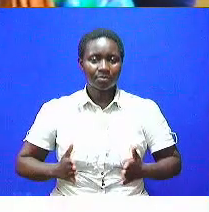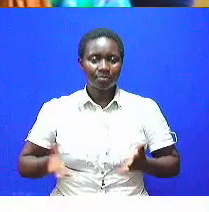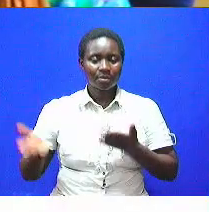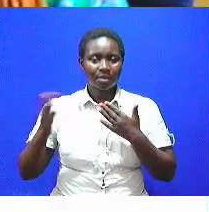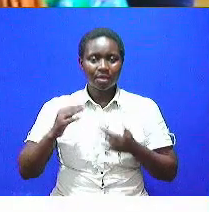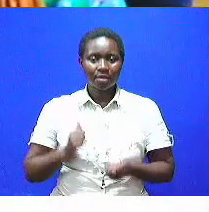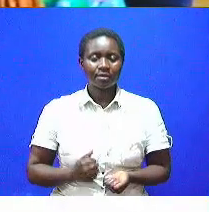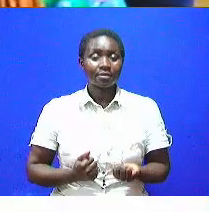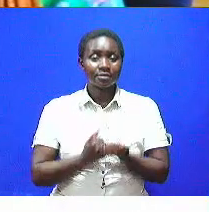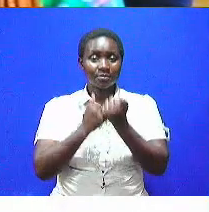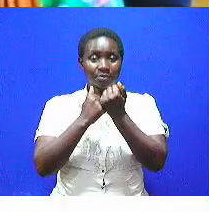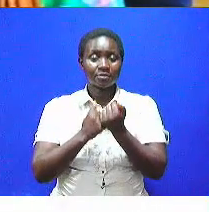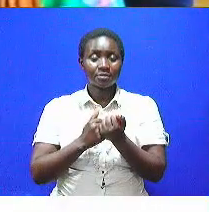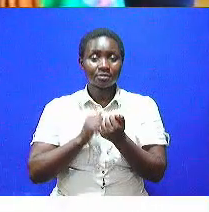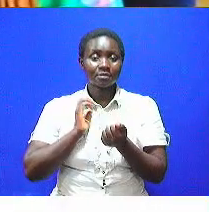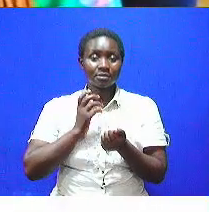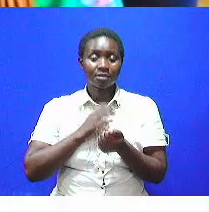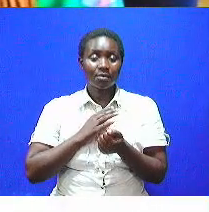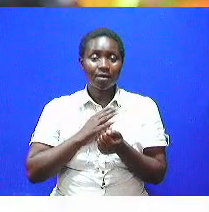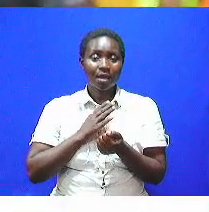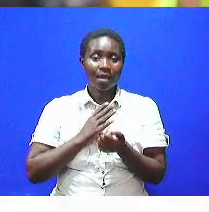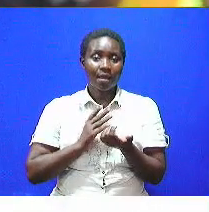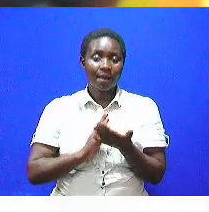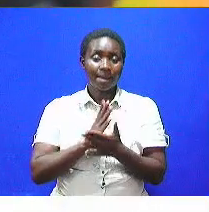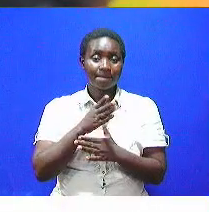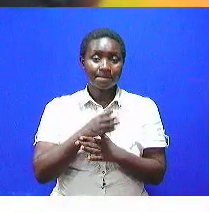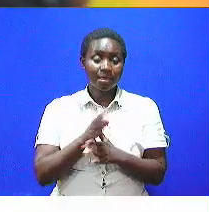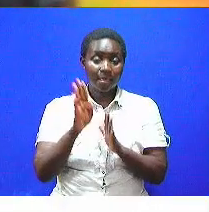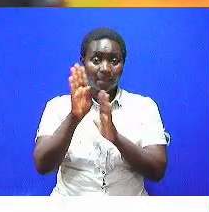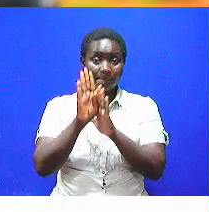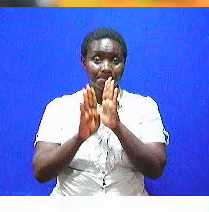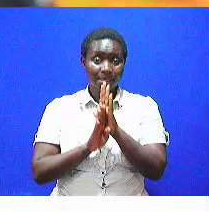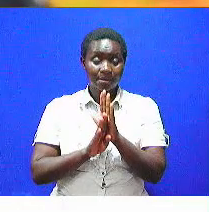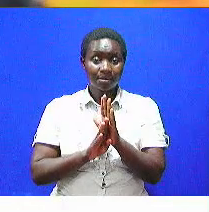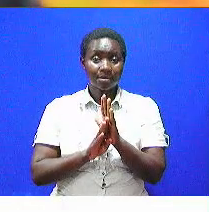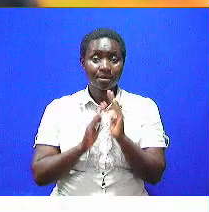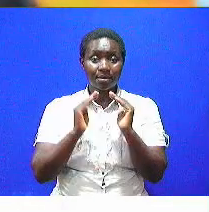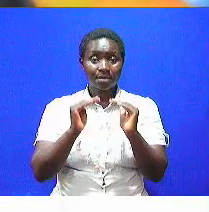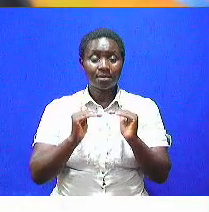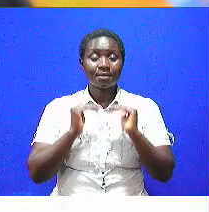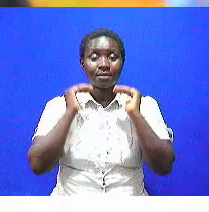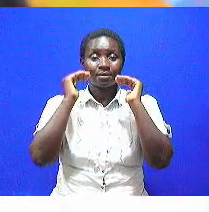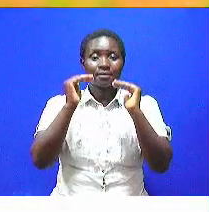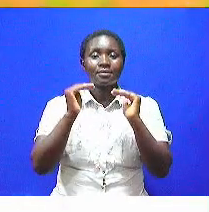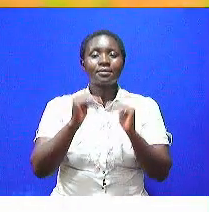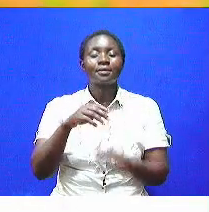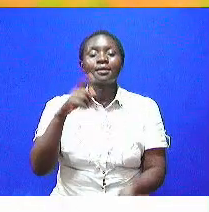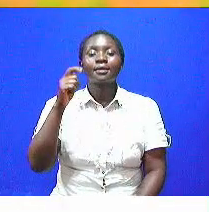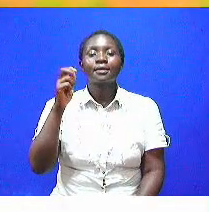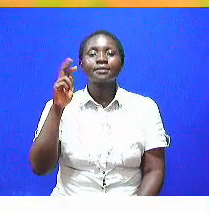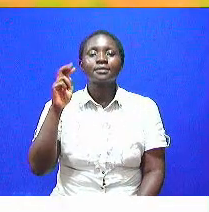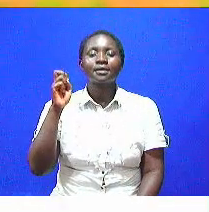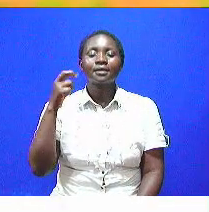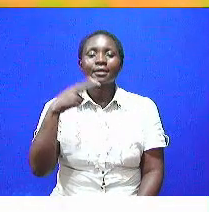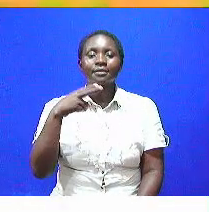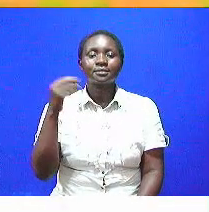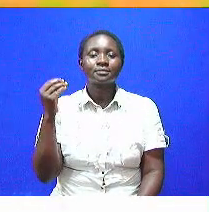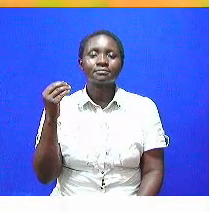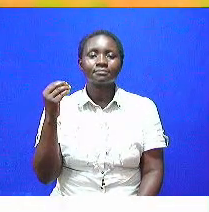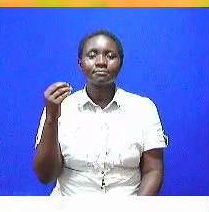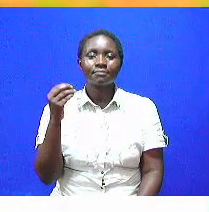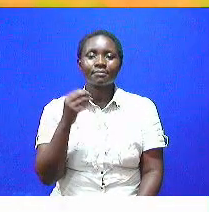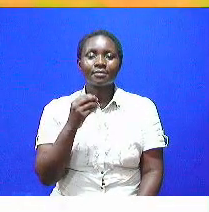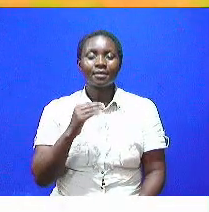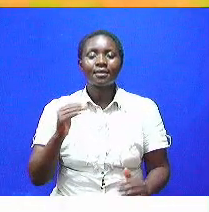support e bill yaito yoko upgrade Kisii level 5 yego chakwa nyakitari yito